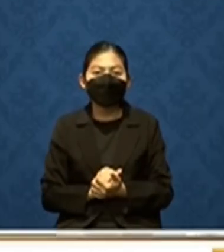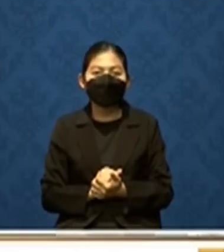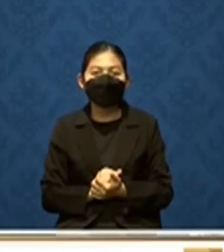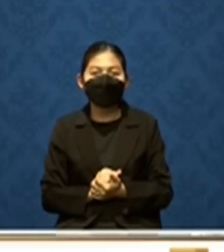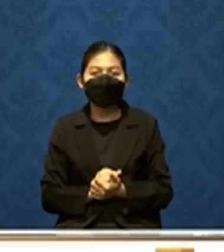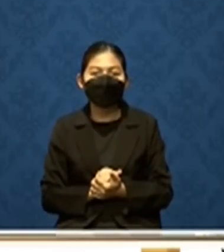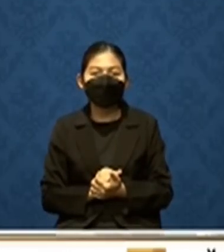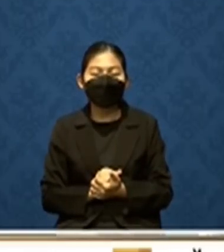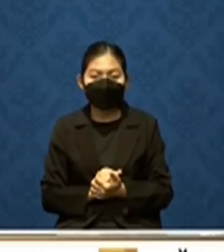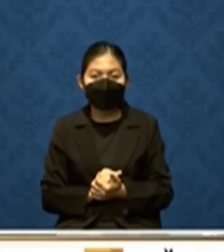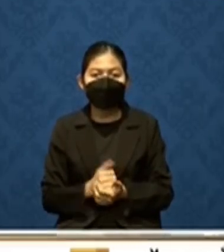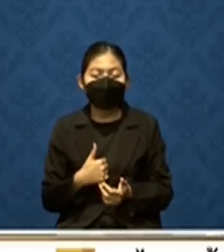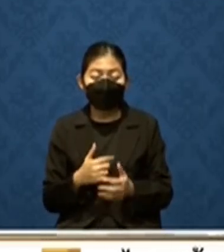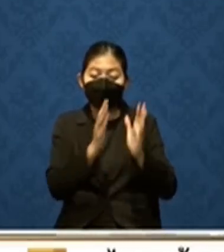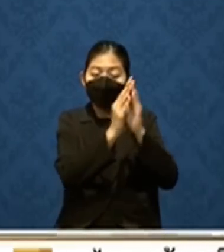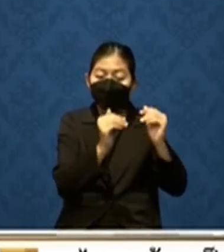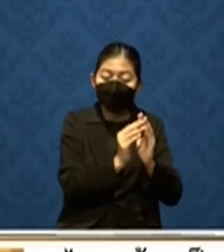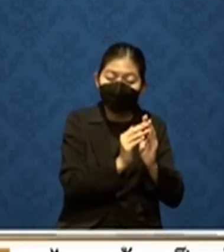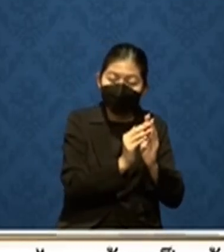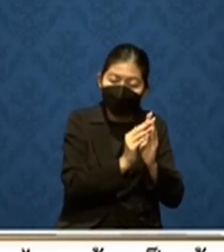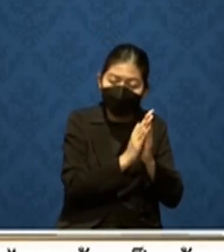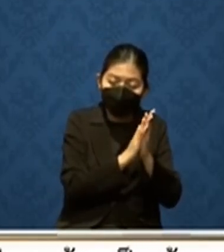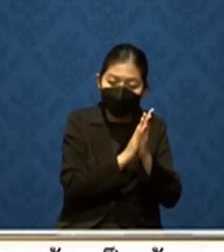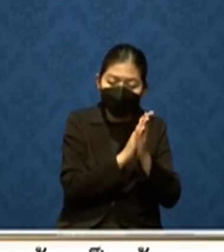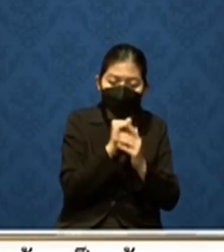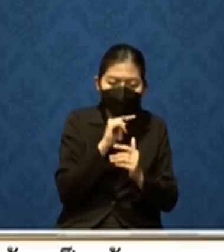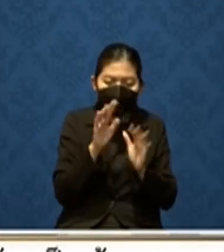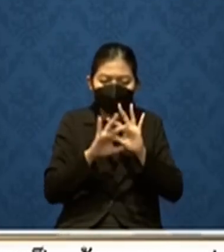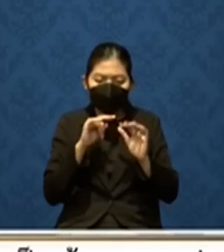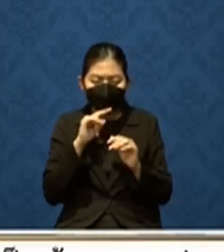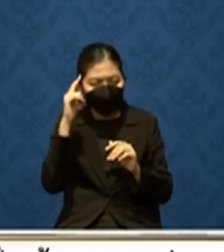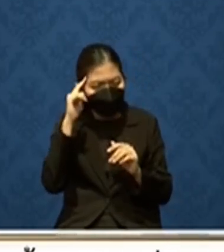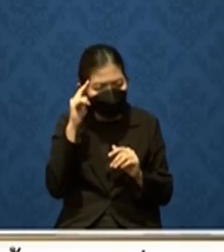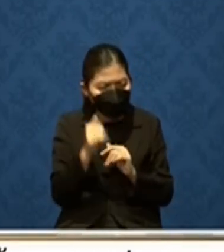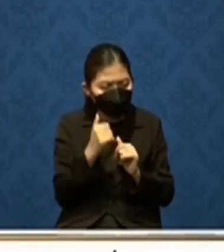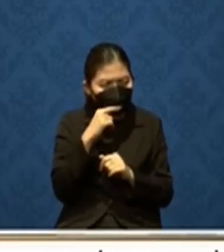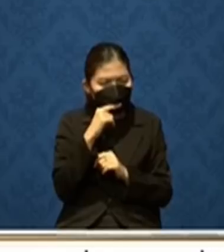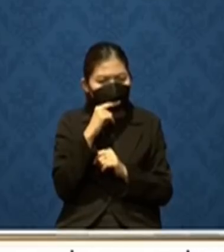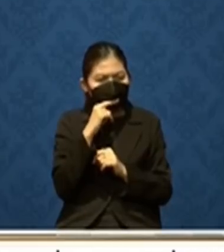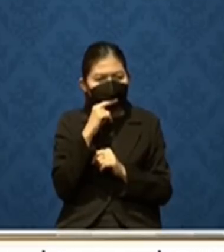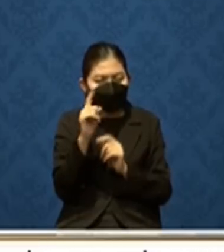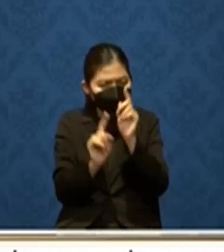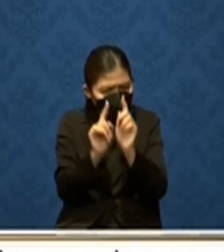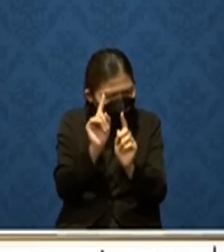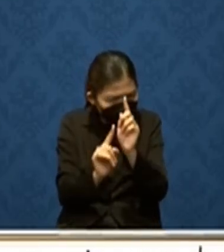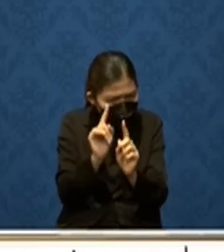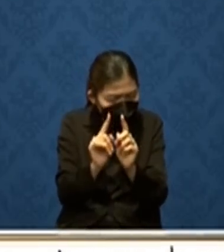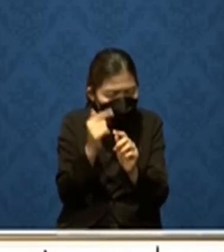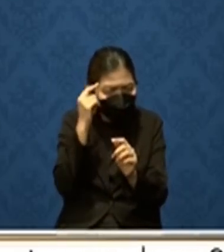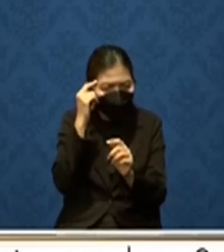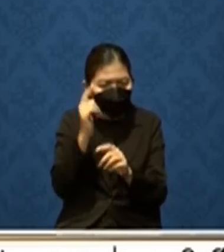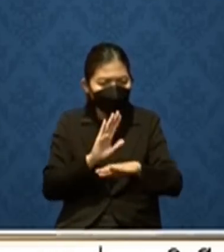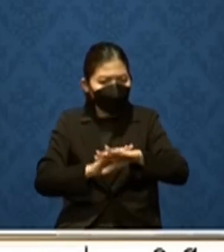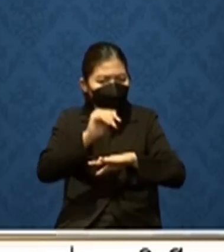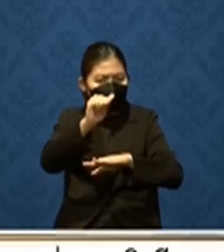โอ๊ยลูกหลานของเราไปวัดนะครับความสามารถทางเชาวน์ปัญญาที่เราเรียกว่า Interเช่นขอเชื้อในคิวหน่อยครับหรือความ